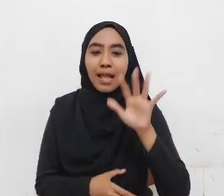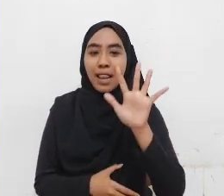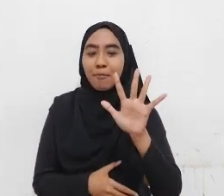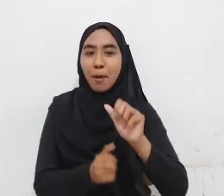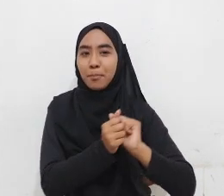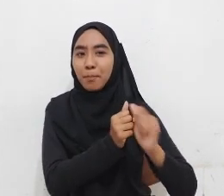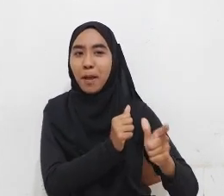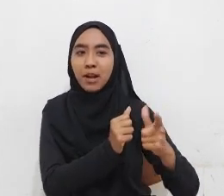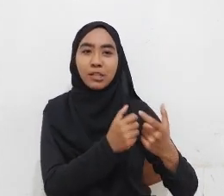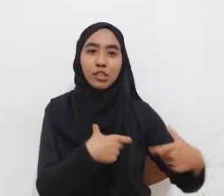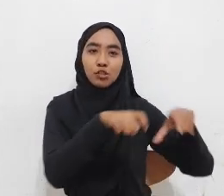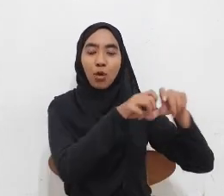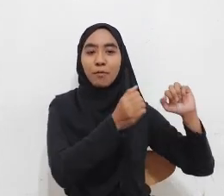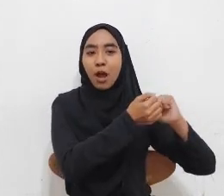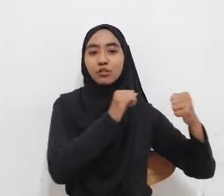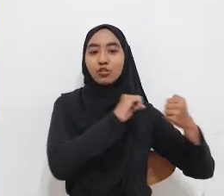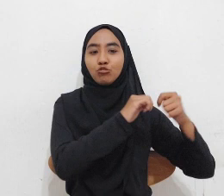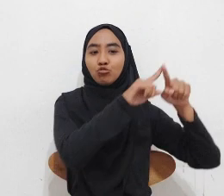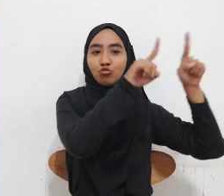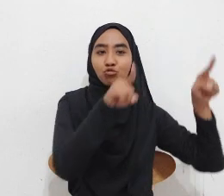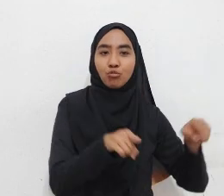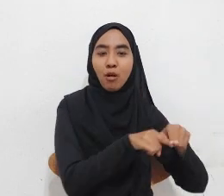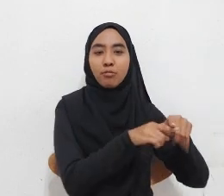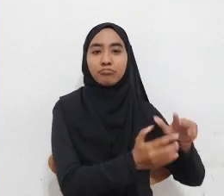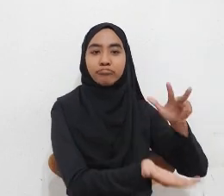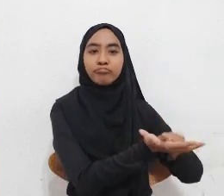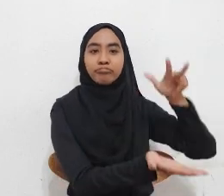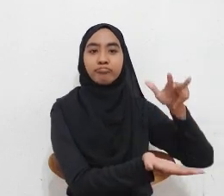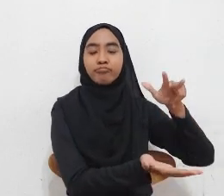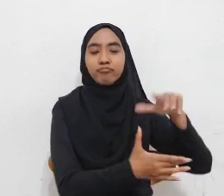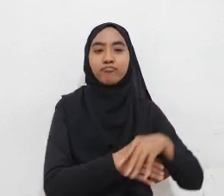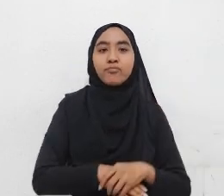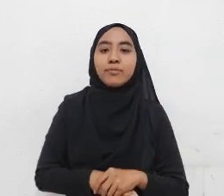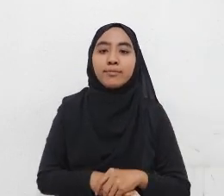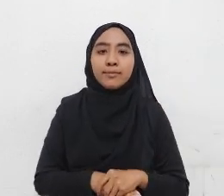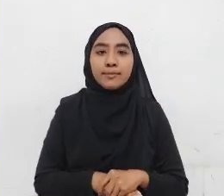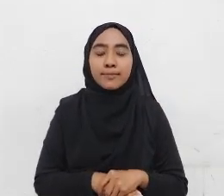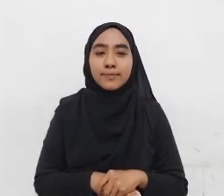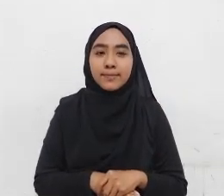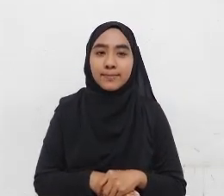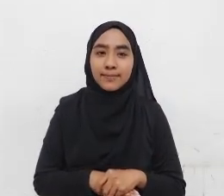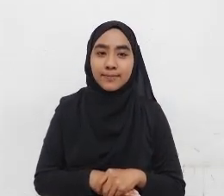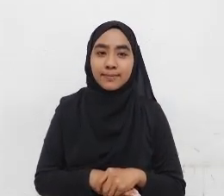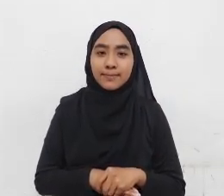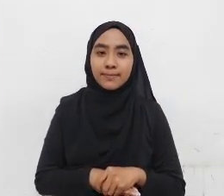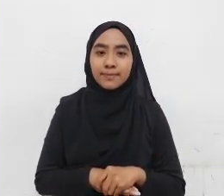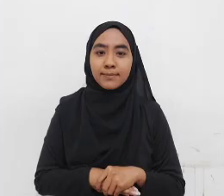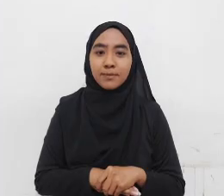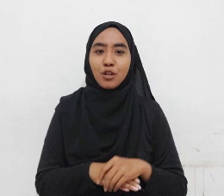hibah. 5. Membayar panjar biaya perkara sesuai dengan SK yang